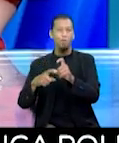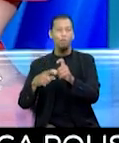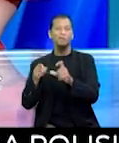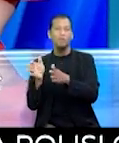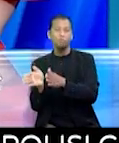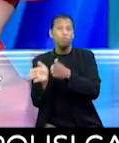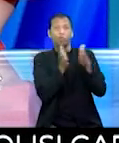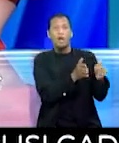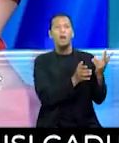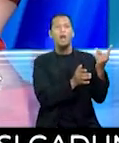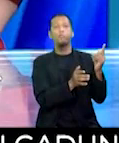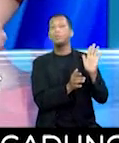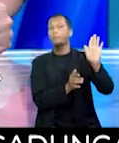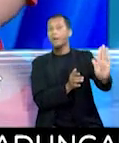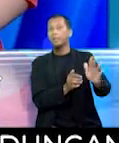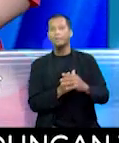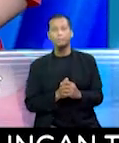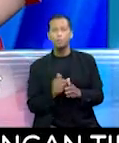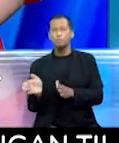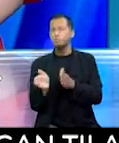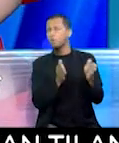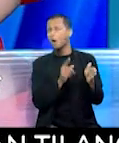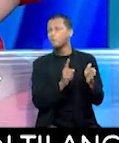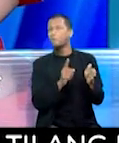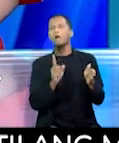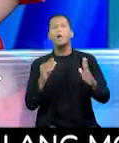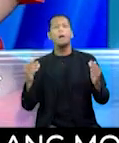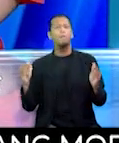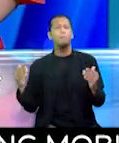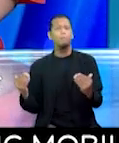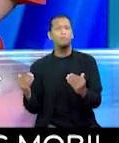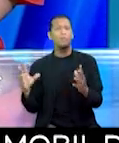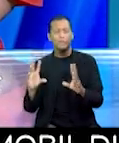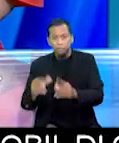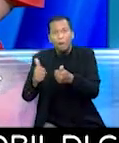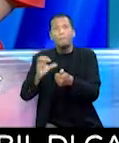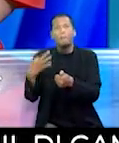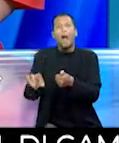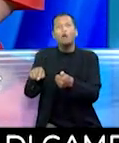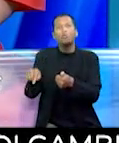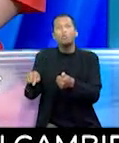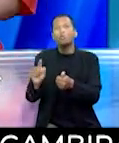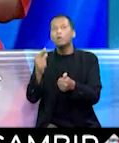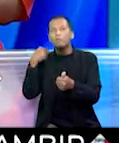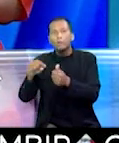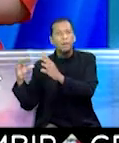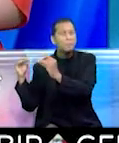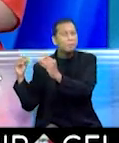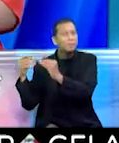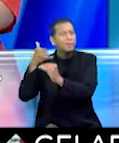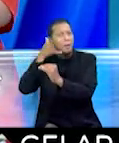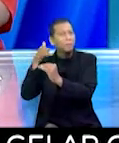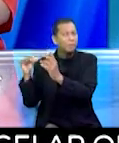ditunda hingga hari Rabu depan. Penundaan dilakukan setelah adanya temuan baru tim khusus Kapolri terkait data percakapan yang terekam